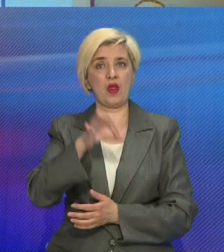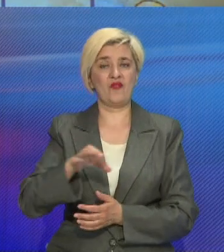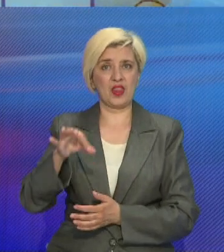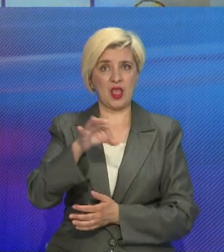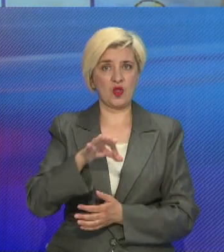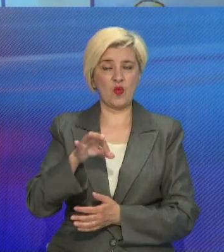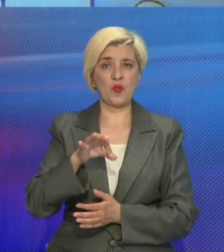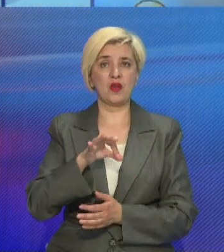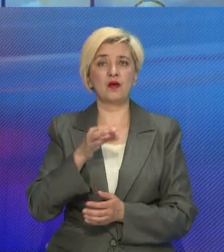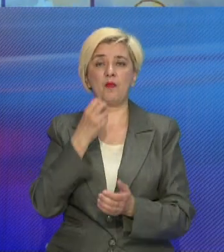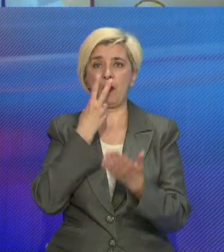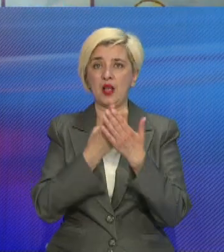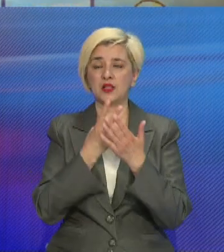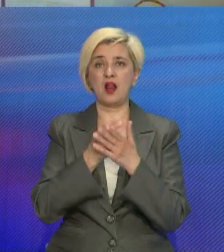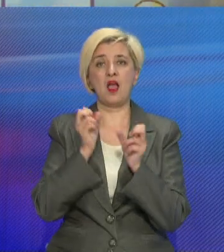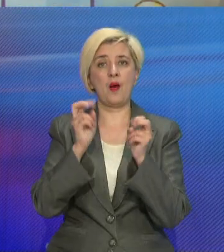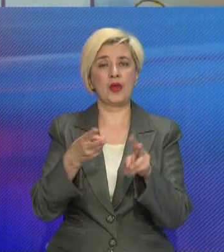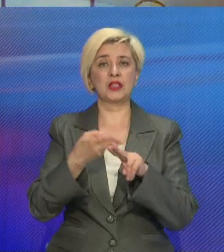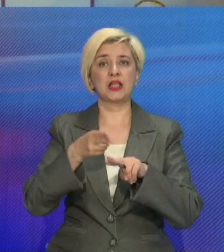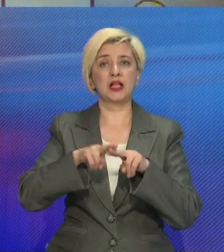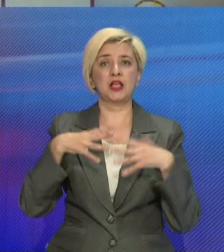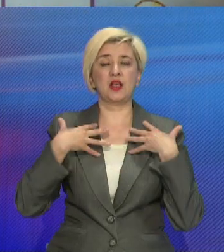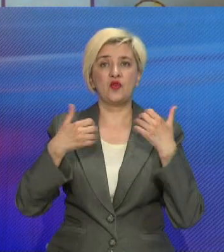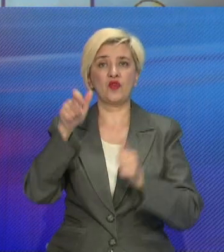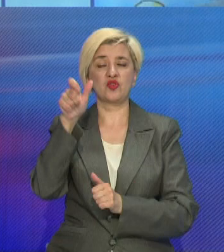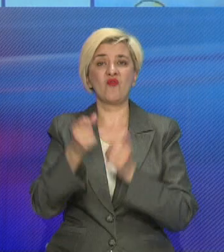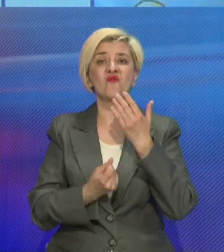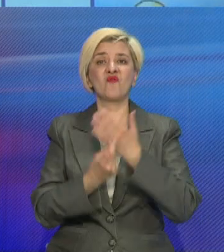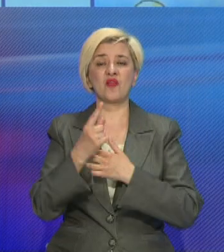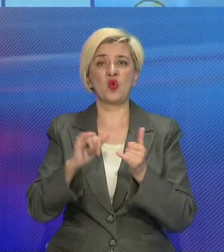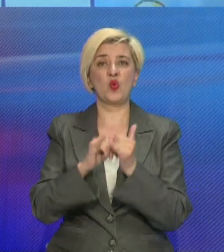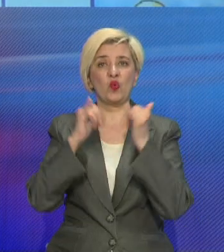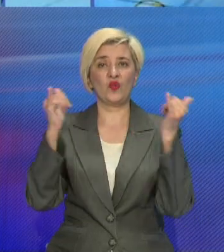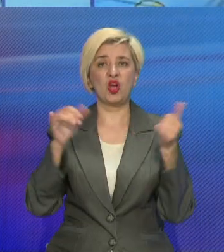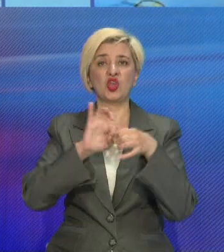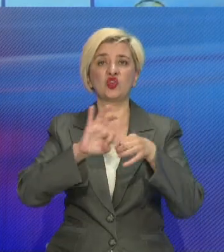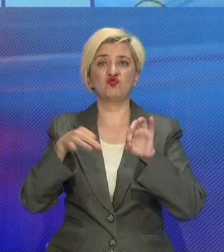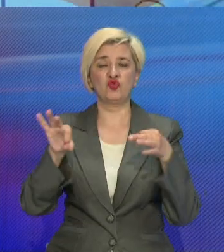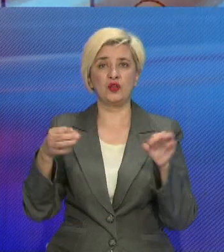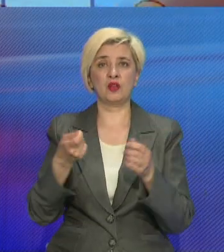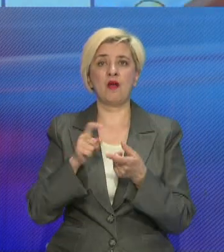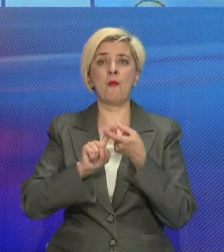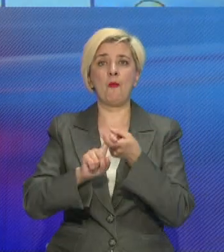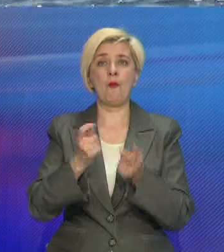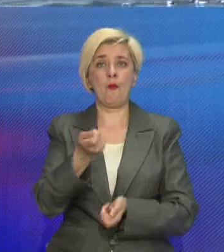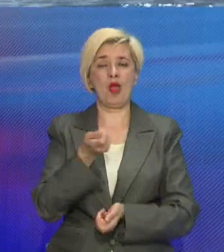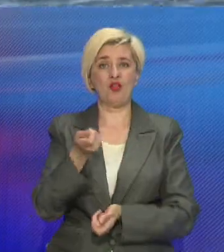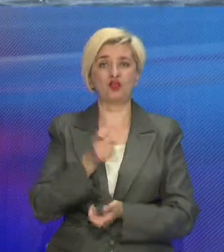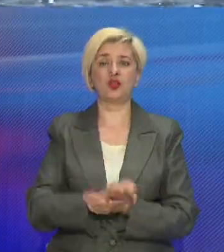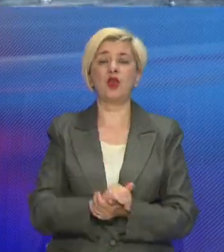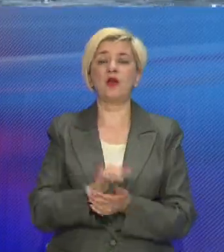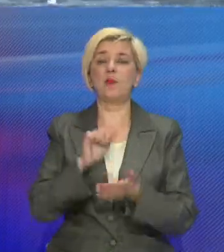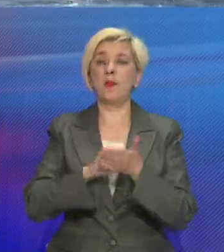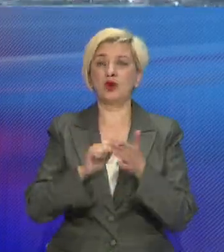паказалі, яна небяспечна для здароўя чалавека. У вадзе выяўлена перавышэнне ўтрымання кішачных палачак. На падставе